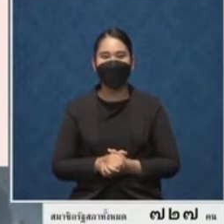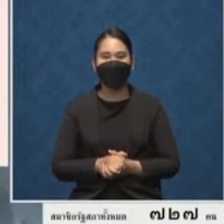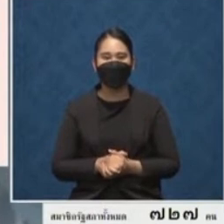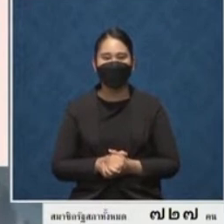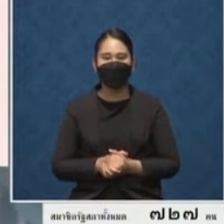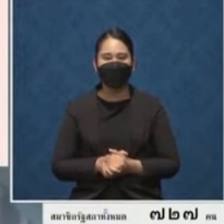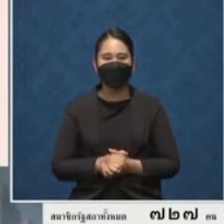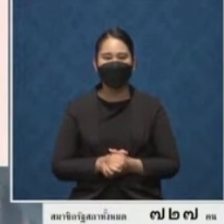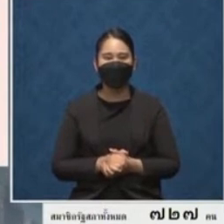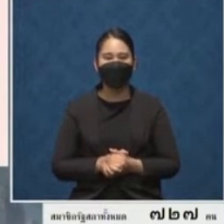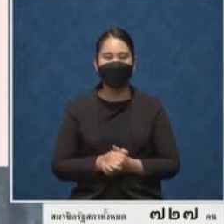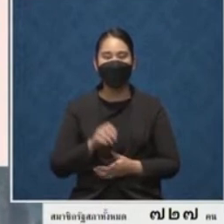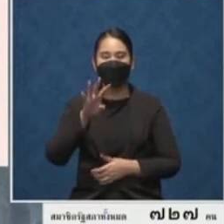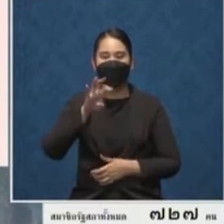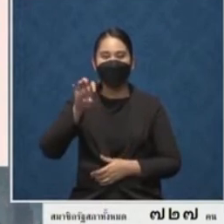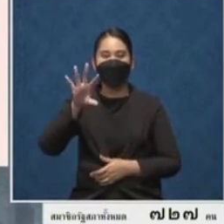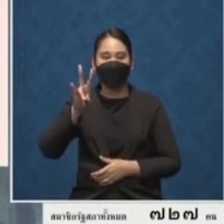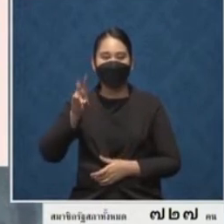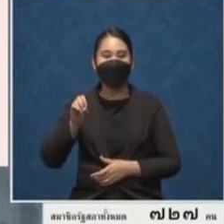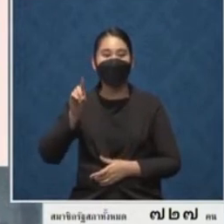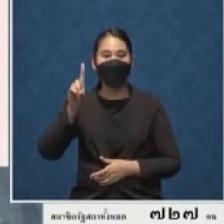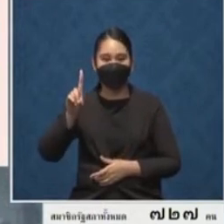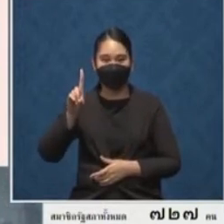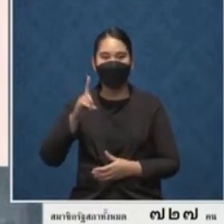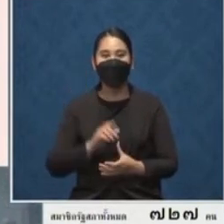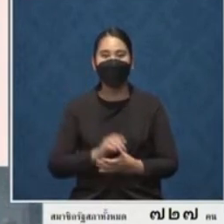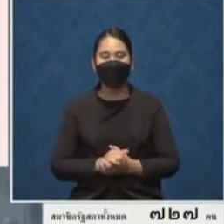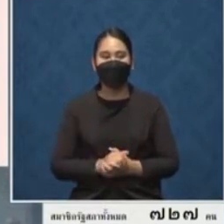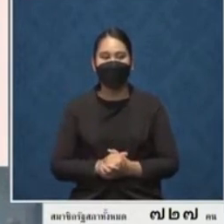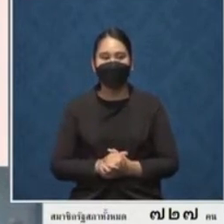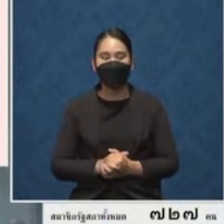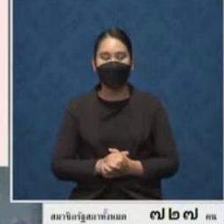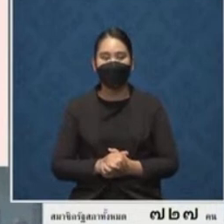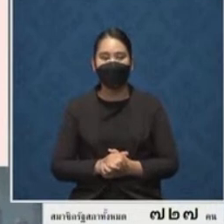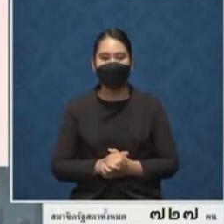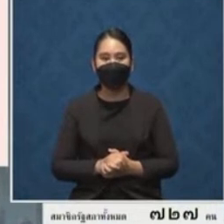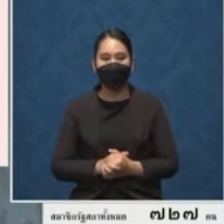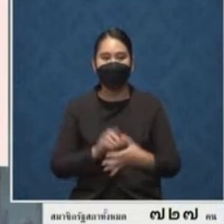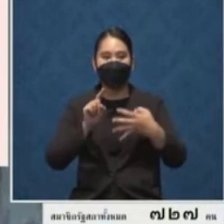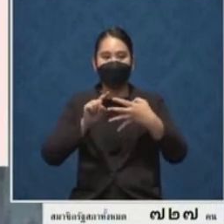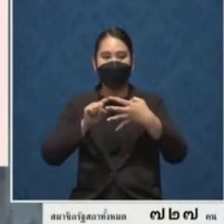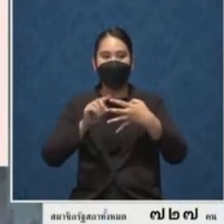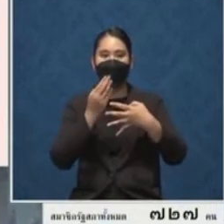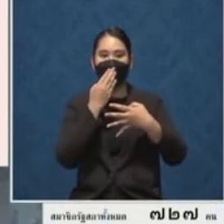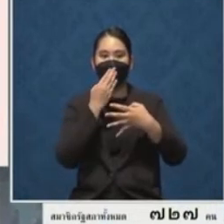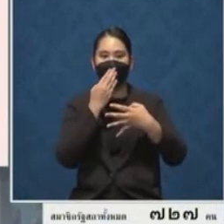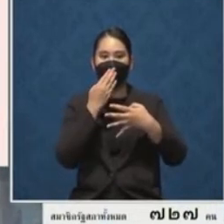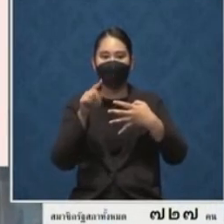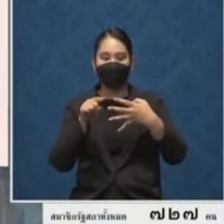471นายวิทยาผิวผ่อง 1งดออกเสียง2ไม่รับหลัก